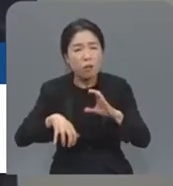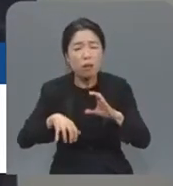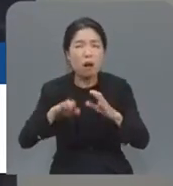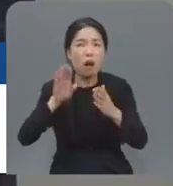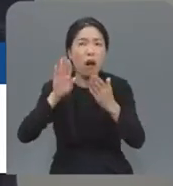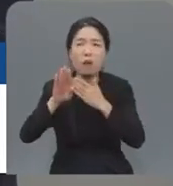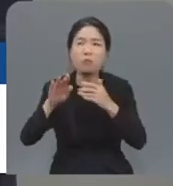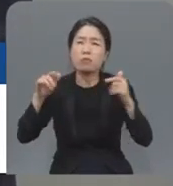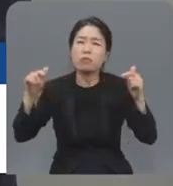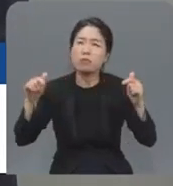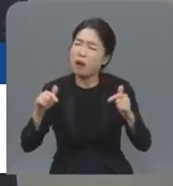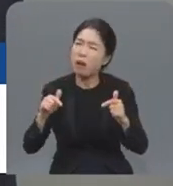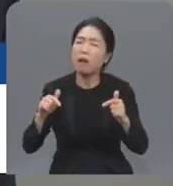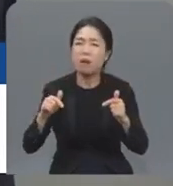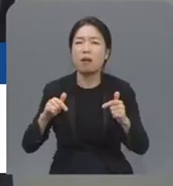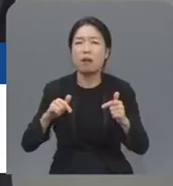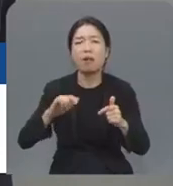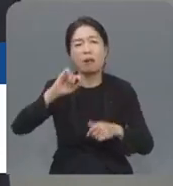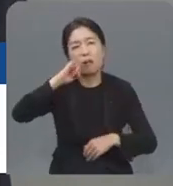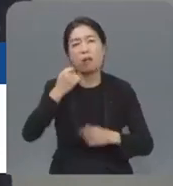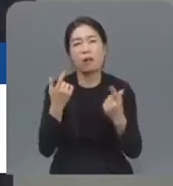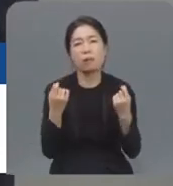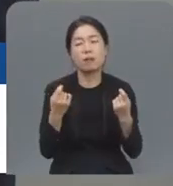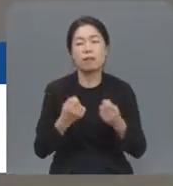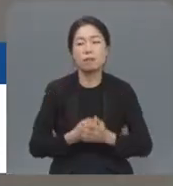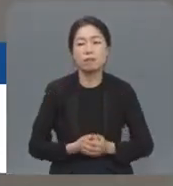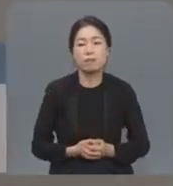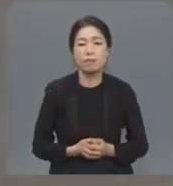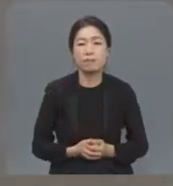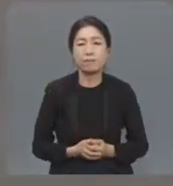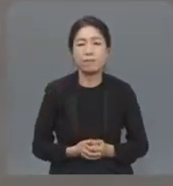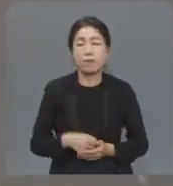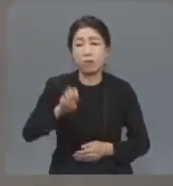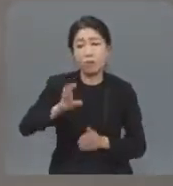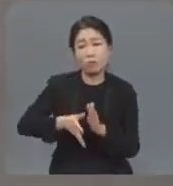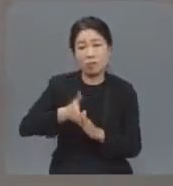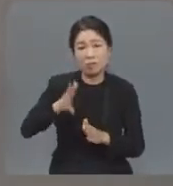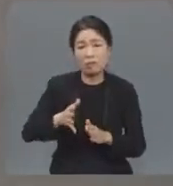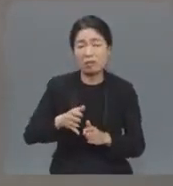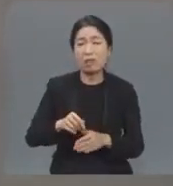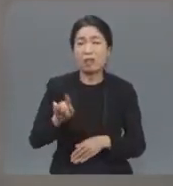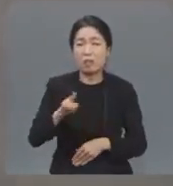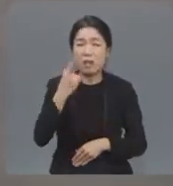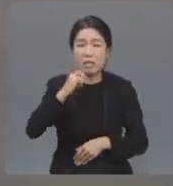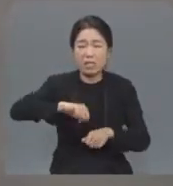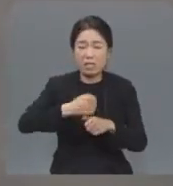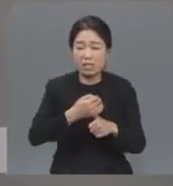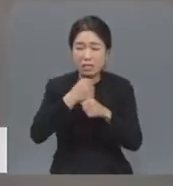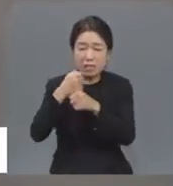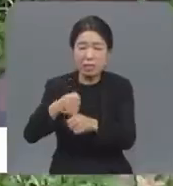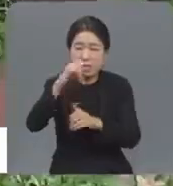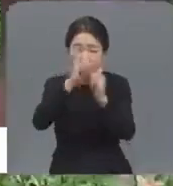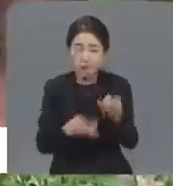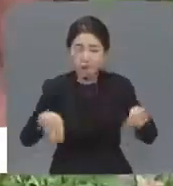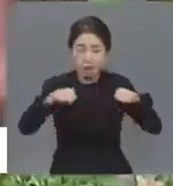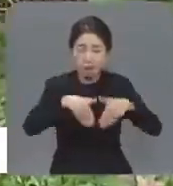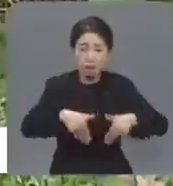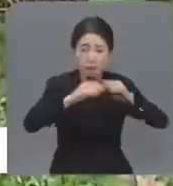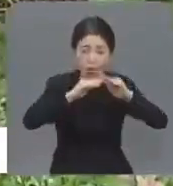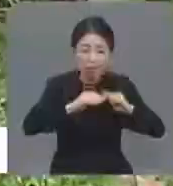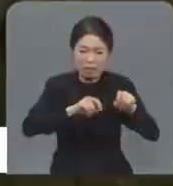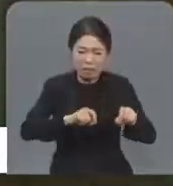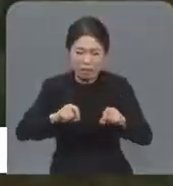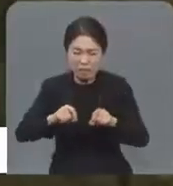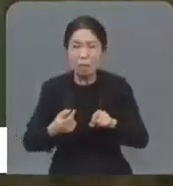점처럼 쉽지 않는 그런 상황인 거 같습니다 광주시는 지지부진했던 일제 강제동원 역사관 설립에 속도를